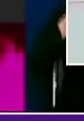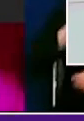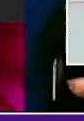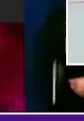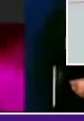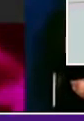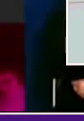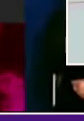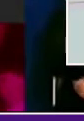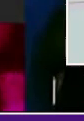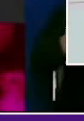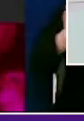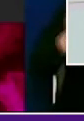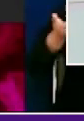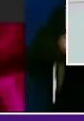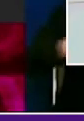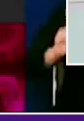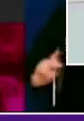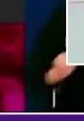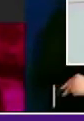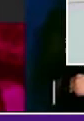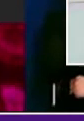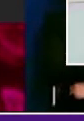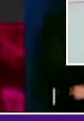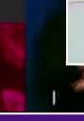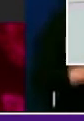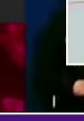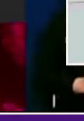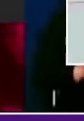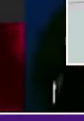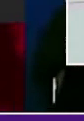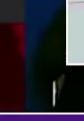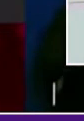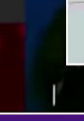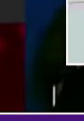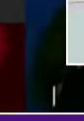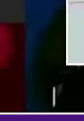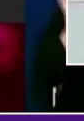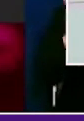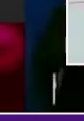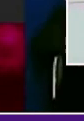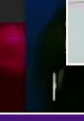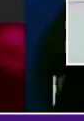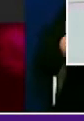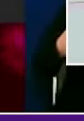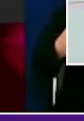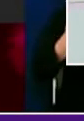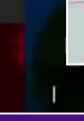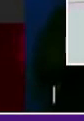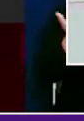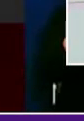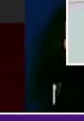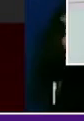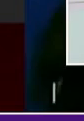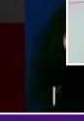บอกว่าไซเซอร์เคยเสนอขายวัคซีนให้ไทย13ล้านโดสนั้นไม่จริงค่ะตัวเลข 13ล้านโดสมาจากไหน